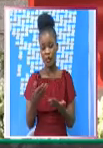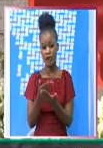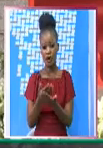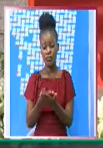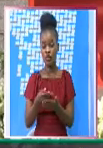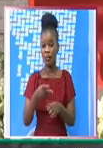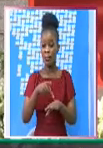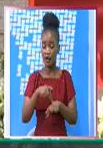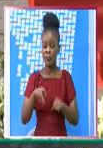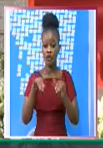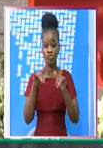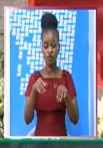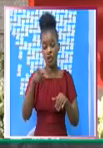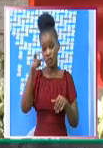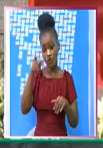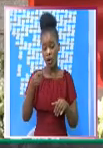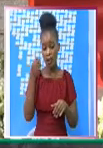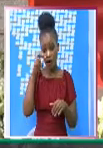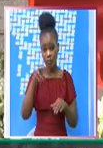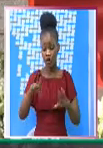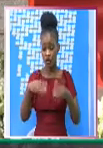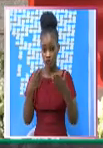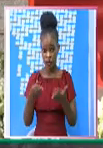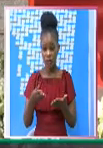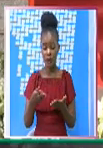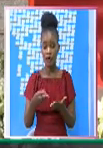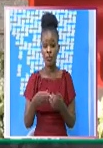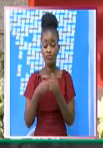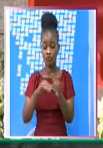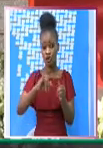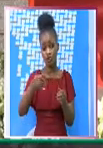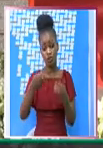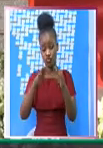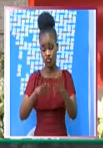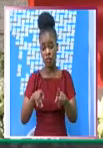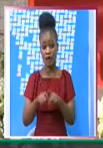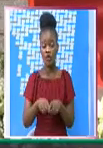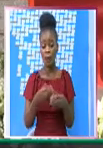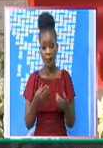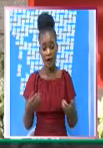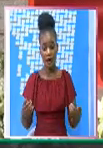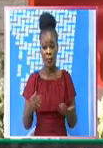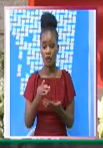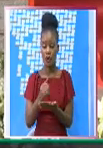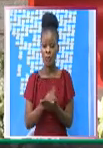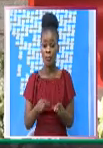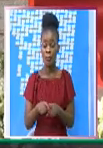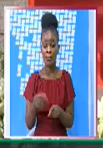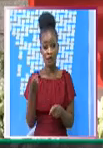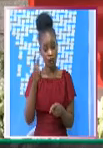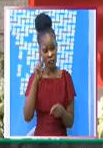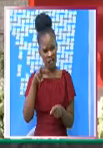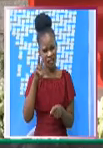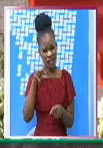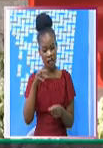ababaka ne bannaffe abalala okutunuulira ensonga ya Right Honourable Jacob Oulanyah naddala ku baana kubanga oluusi abaana tubabuusa